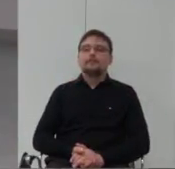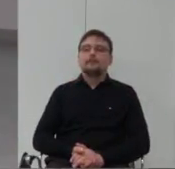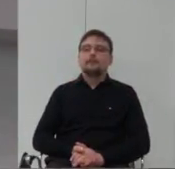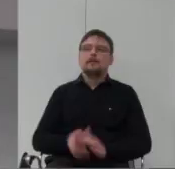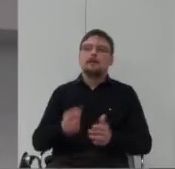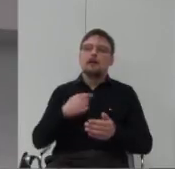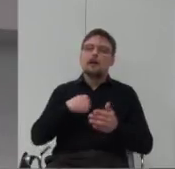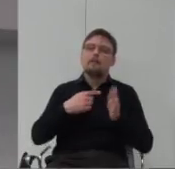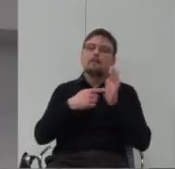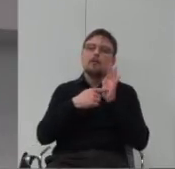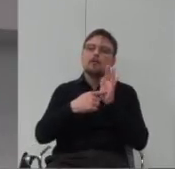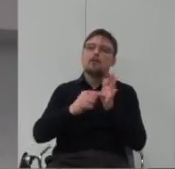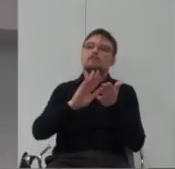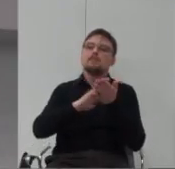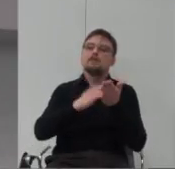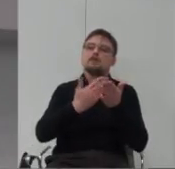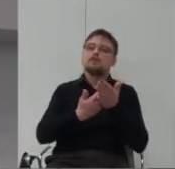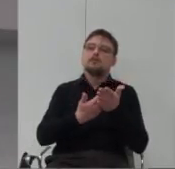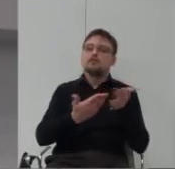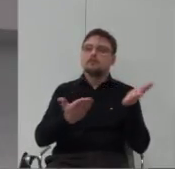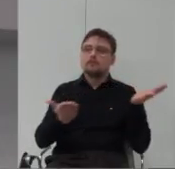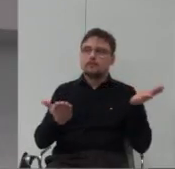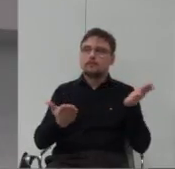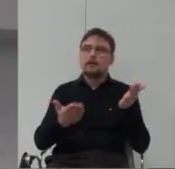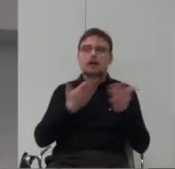budowania przestrzeni mieszkaniowej. No tu pokazuję